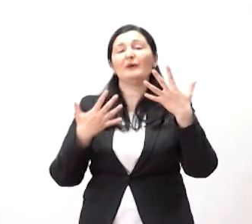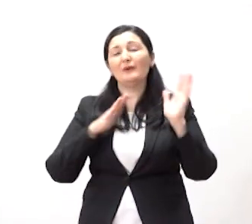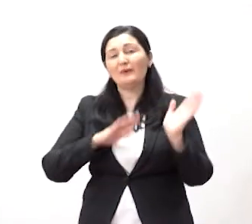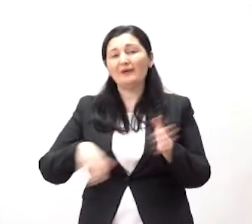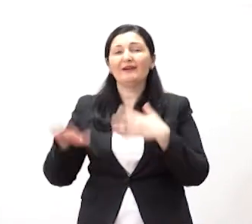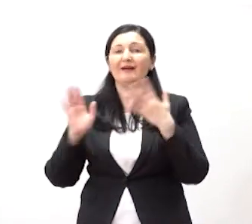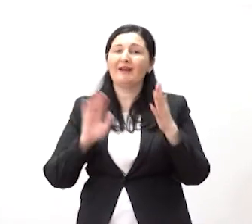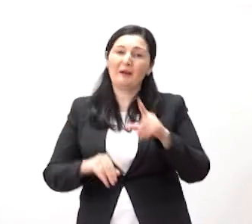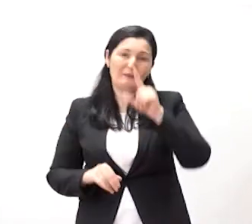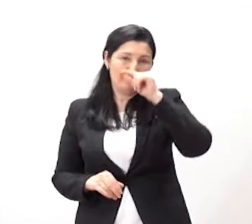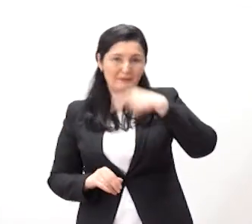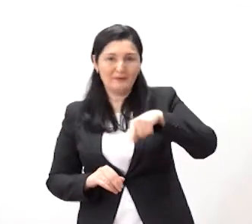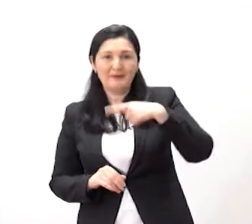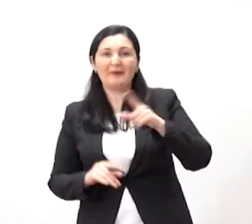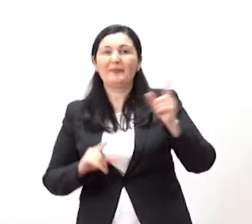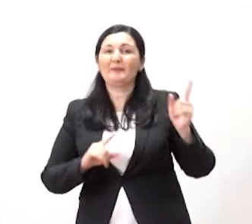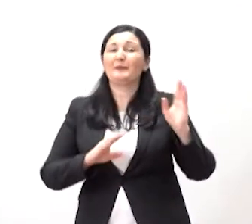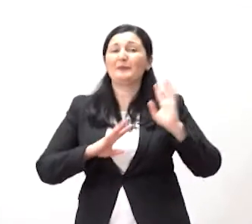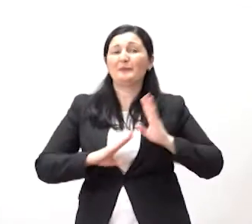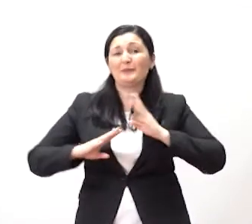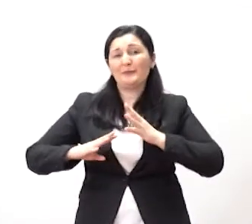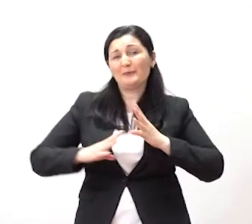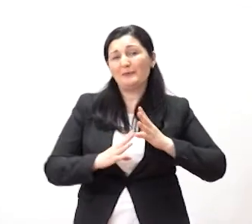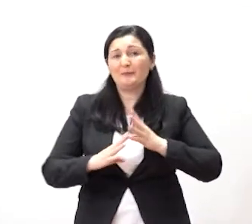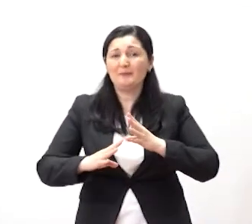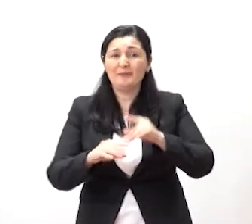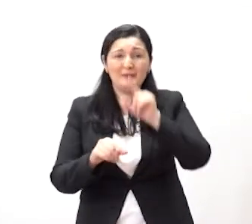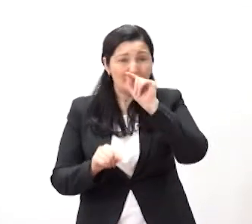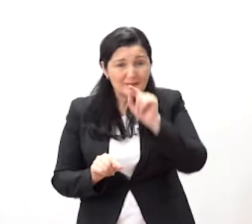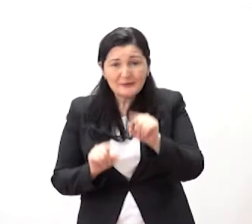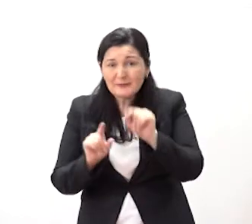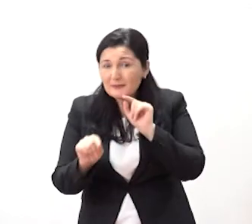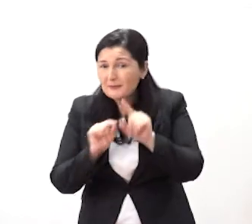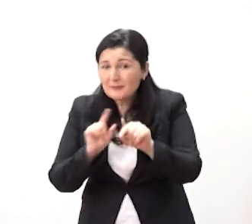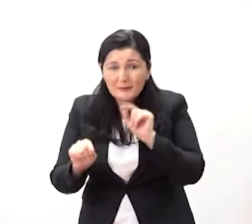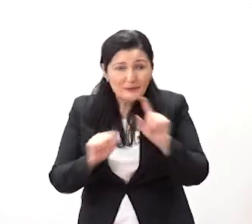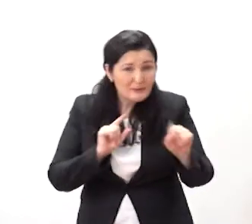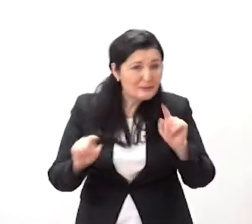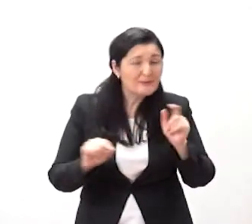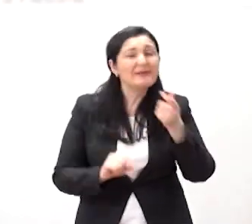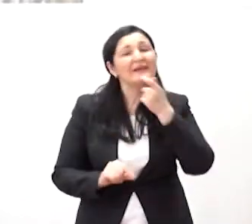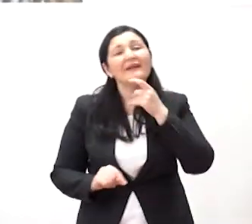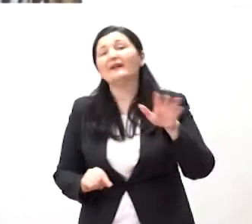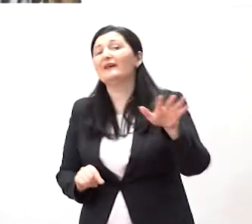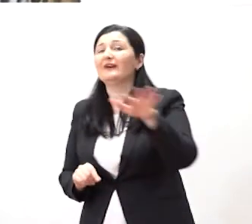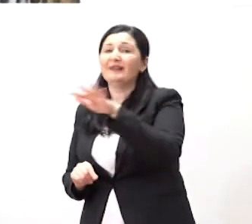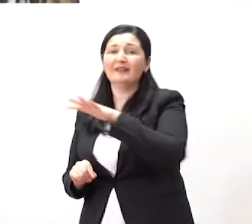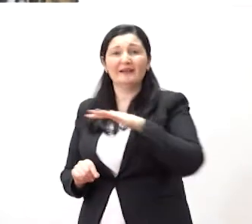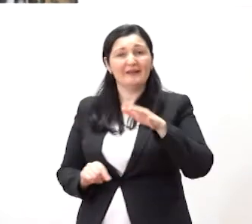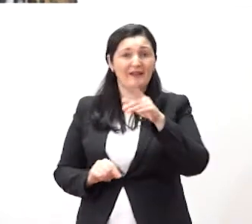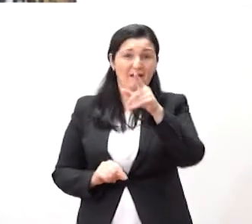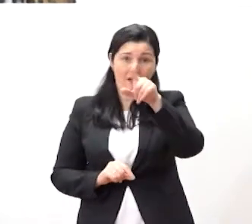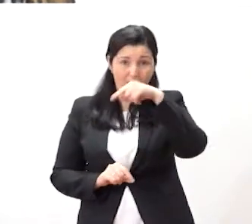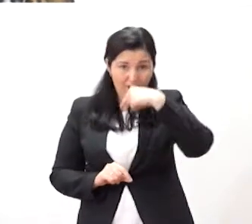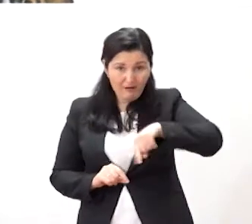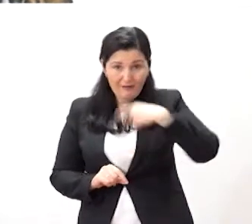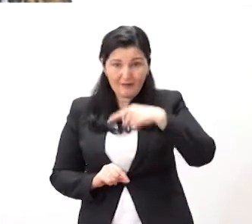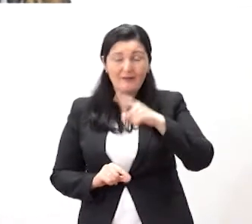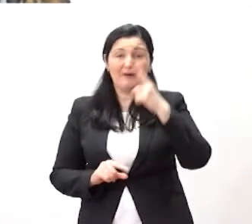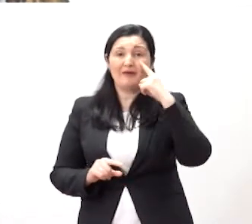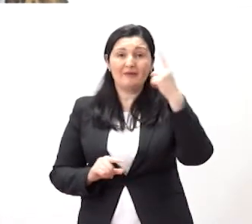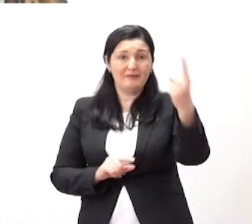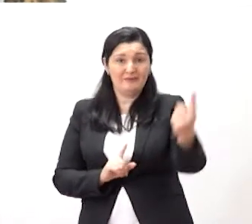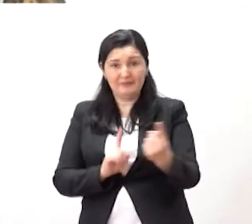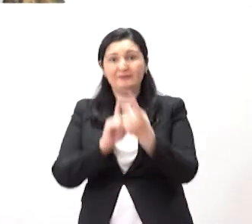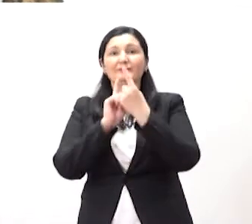مرغ مرجان چوجه ها را به دانه چینی و تماشا برد. از کجای کپ